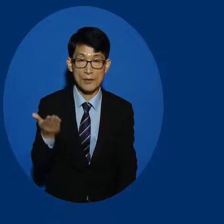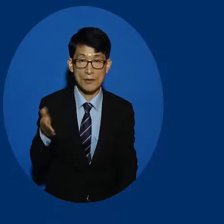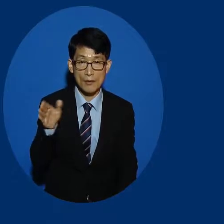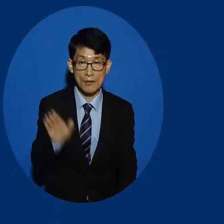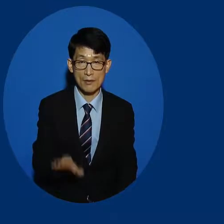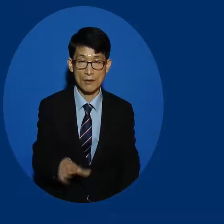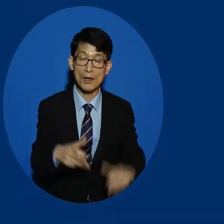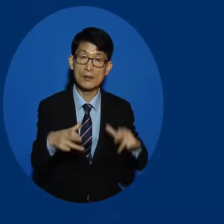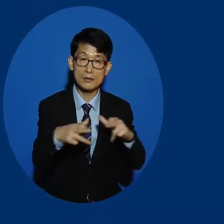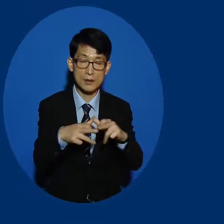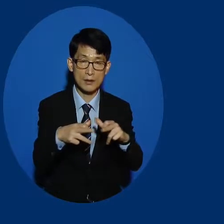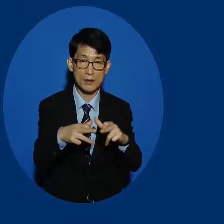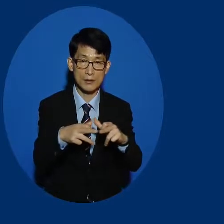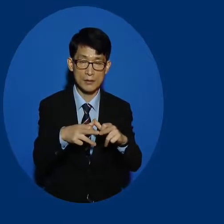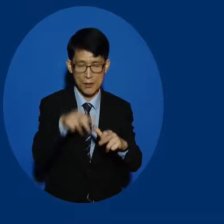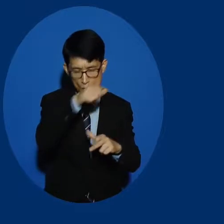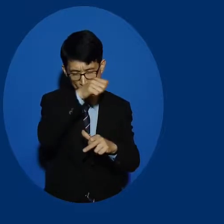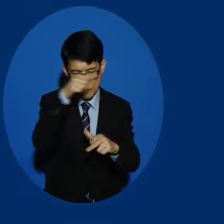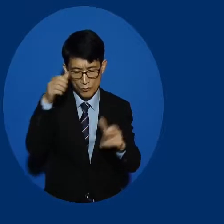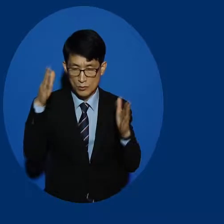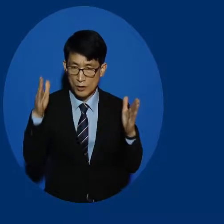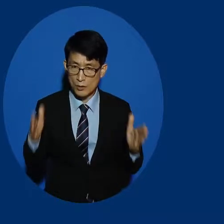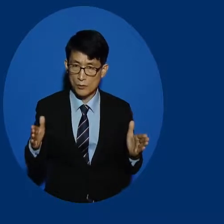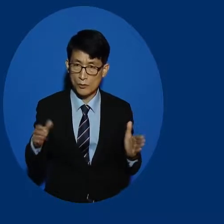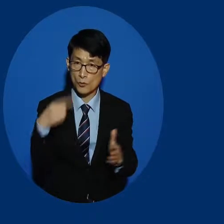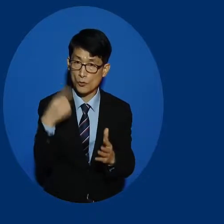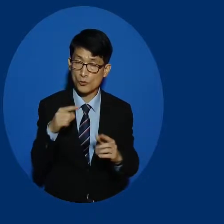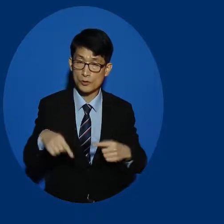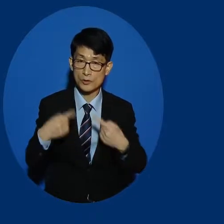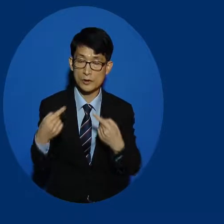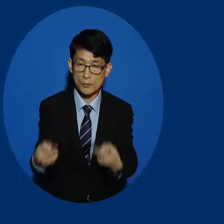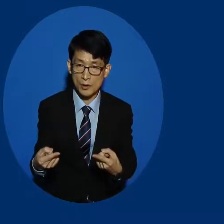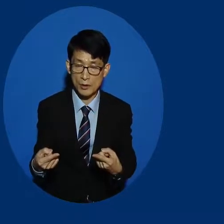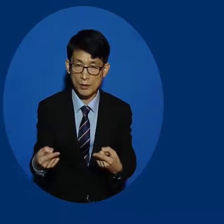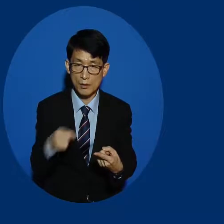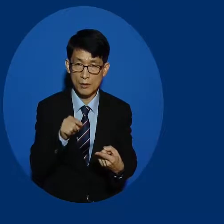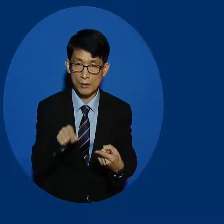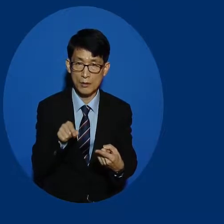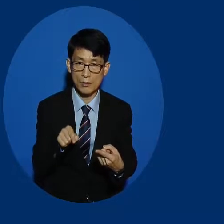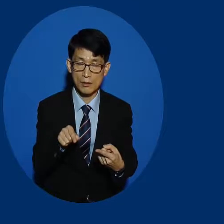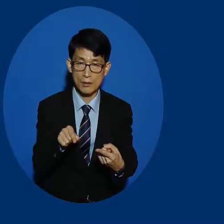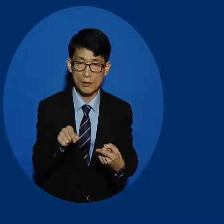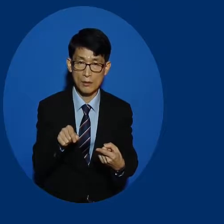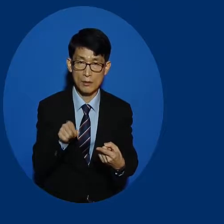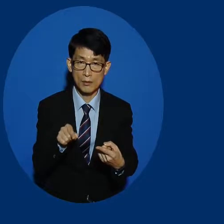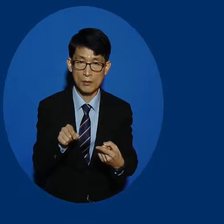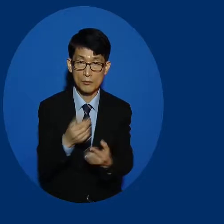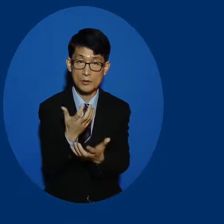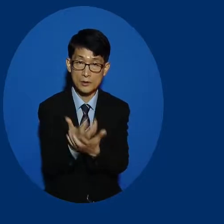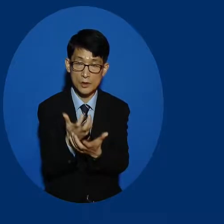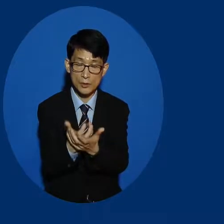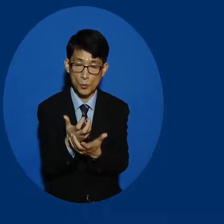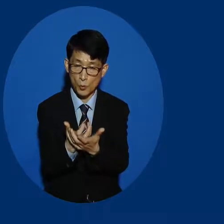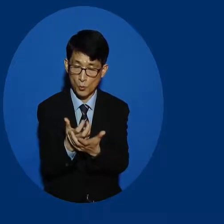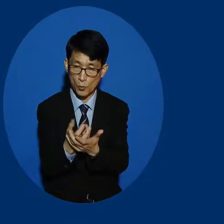그런데 장애인들의 평생교육 참여율은 뭐 조사 데이터에